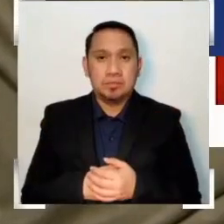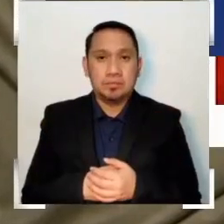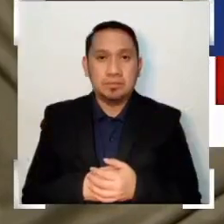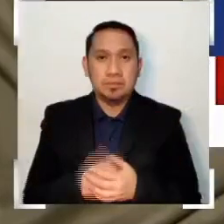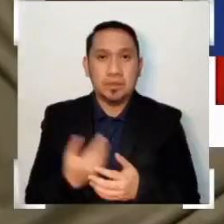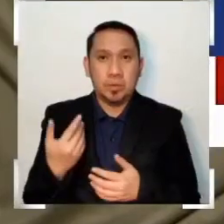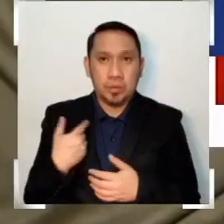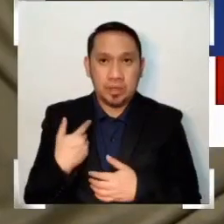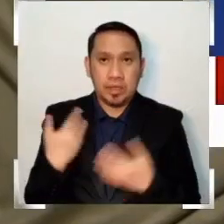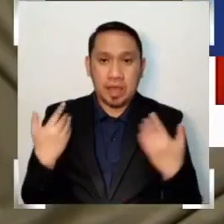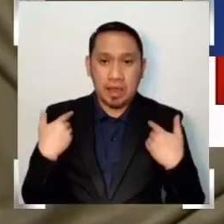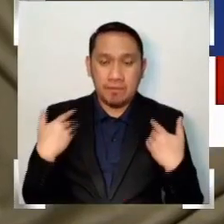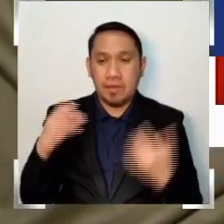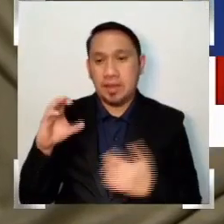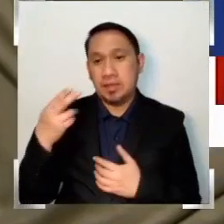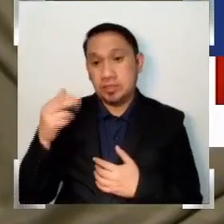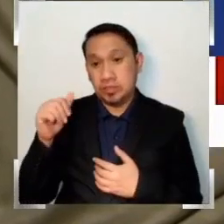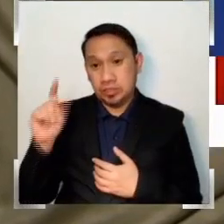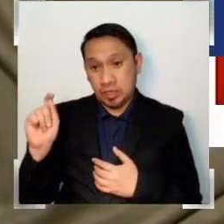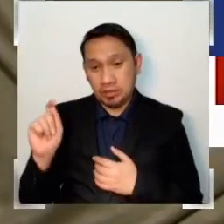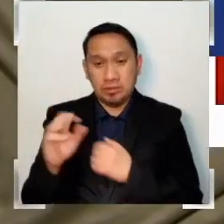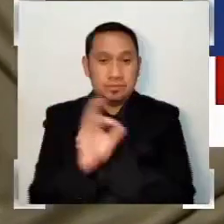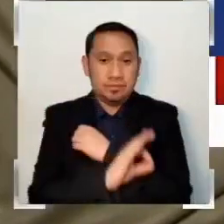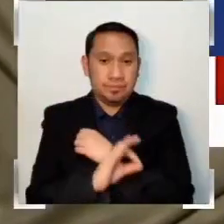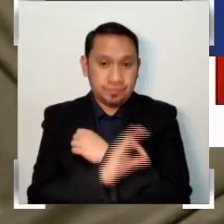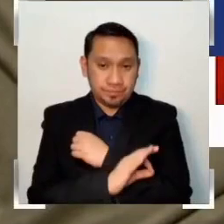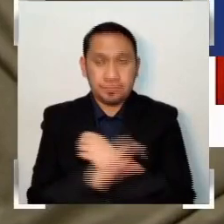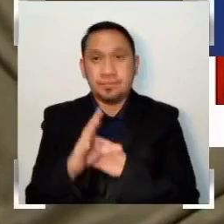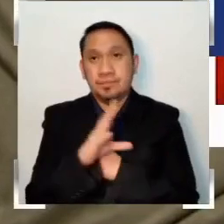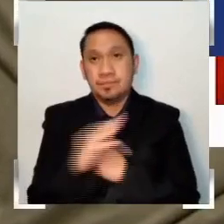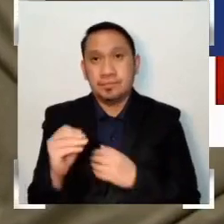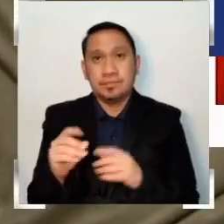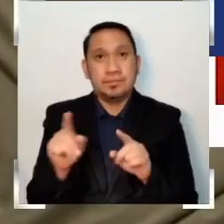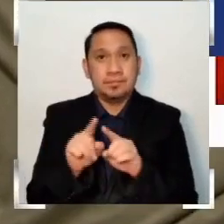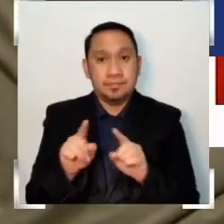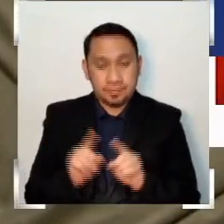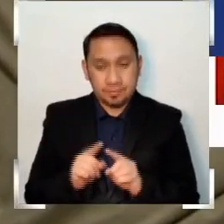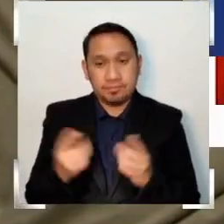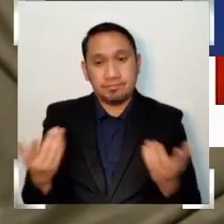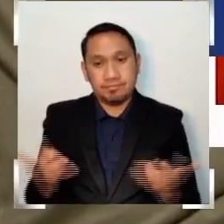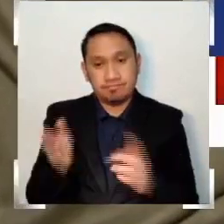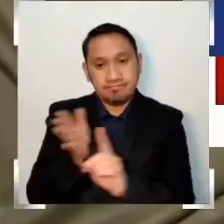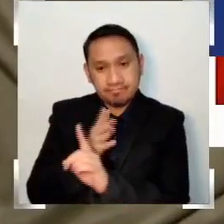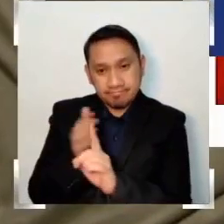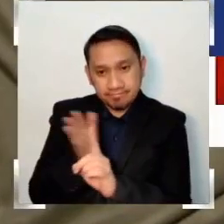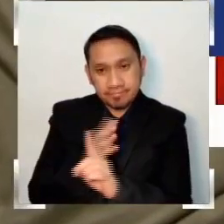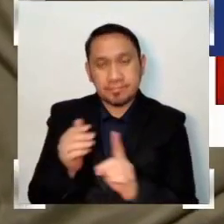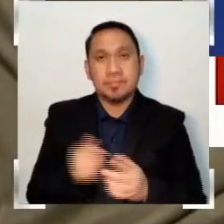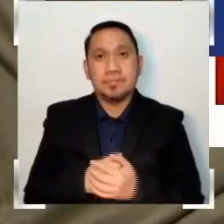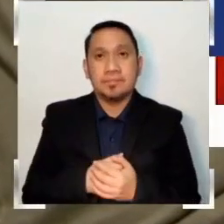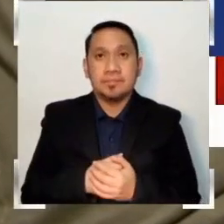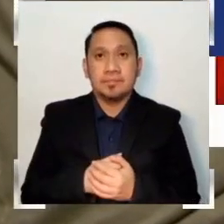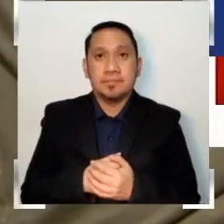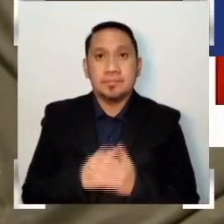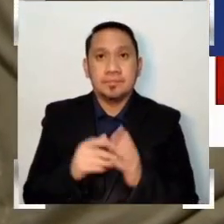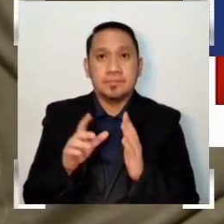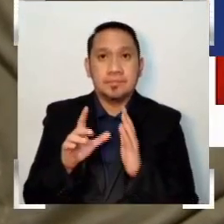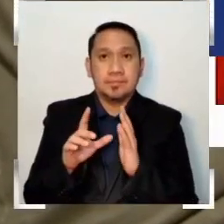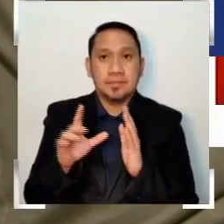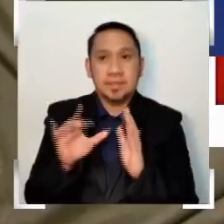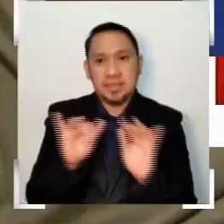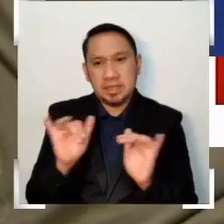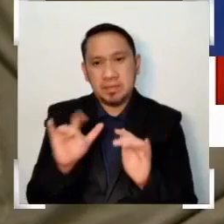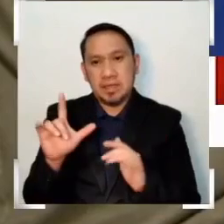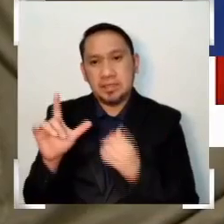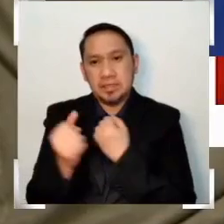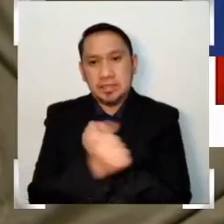mga foreigner. Kinukuha namin yung loob nila, ganun. Para po siyang love scam doon. Paibigin